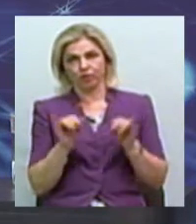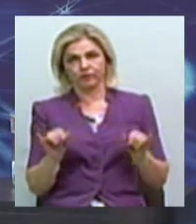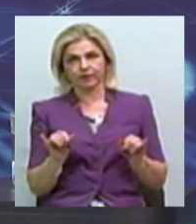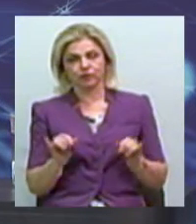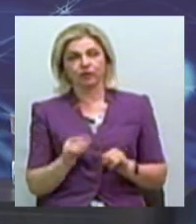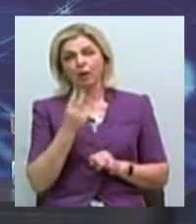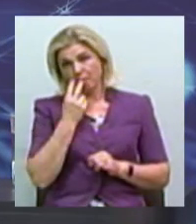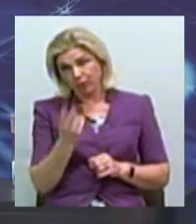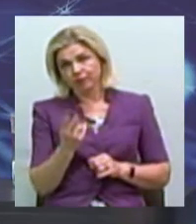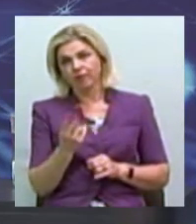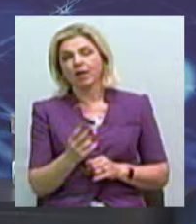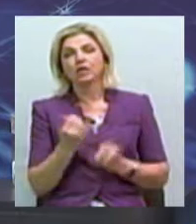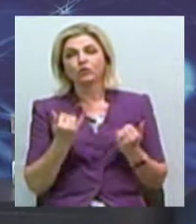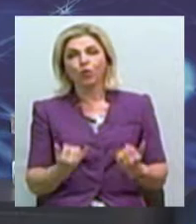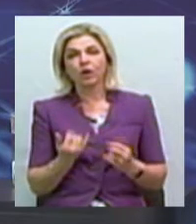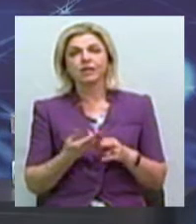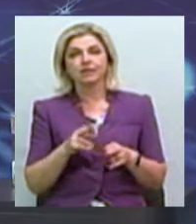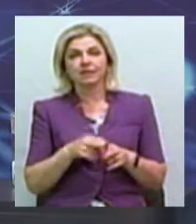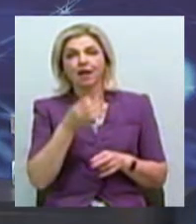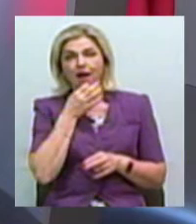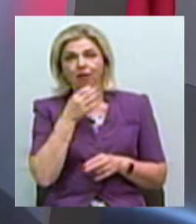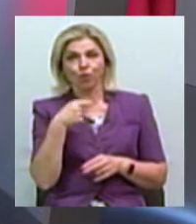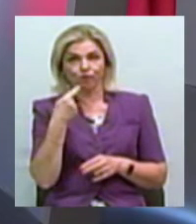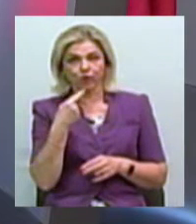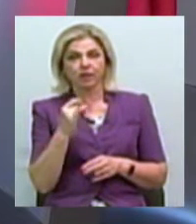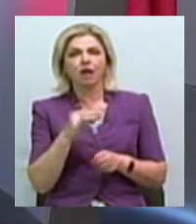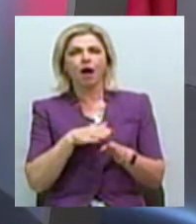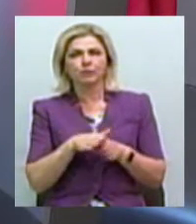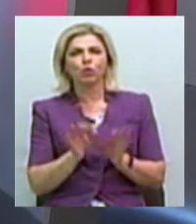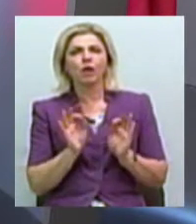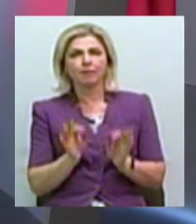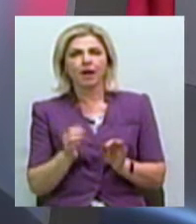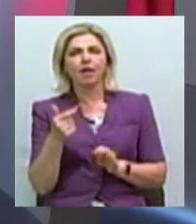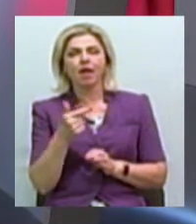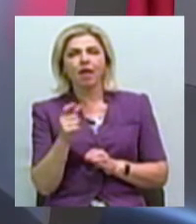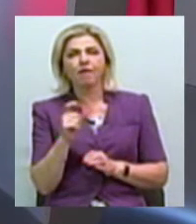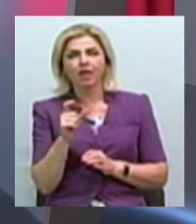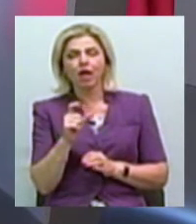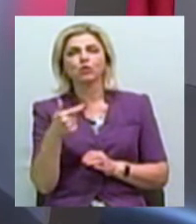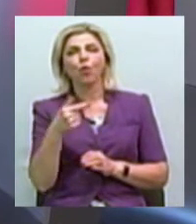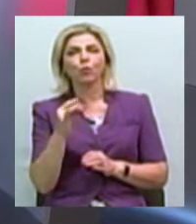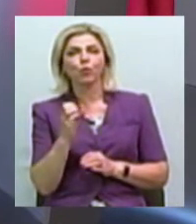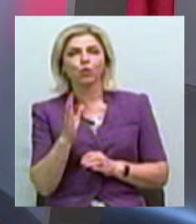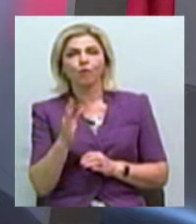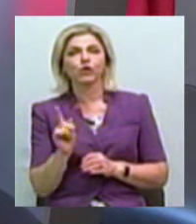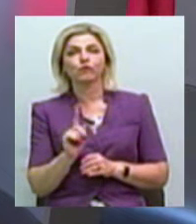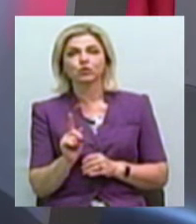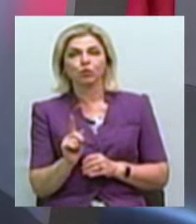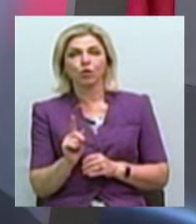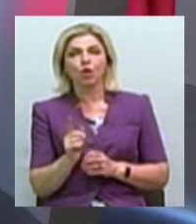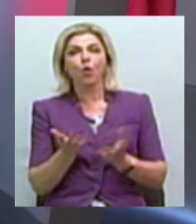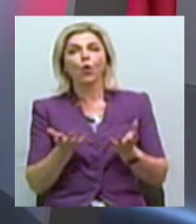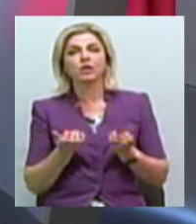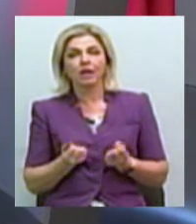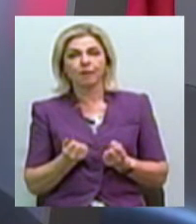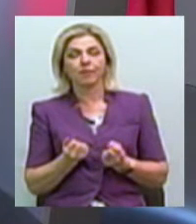Ну, подивимось. Сьогодні, я думаю, що це зарано говорити. І абсолютно правий Євген Горбуров в тому, що